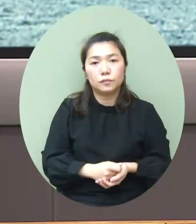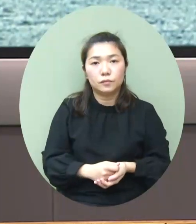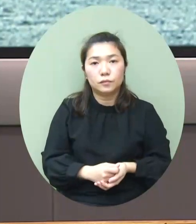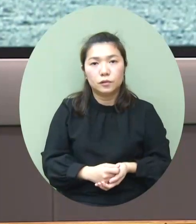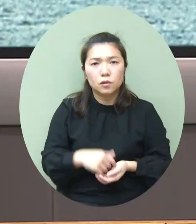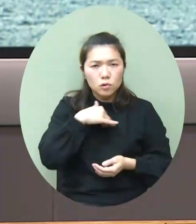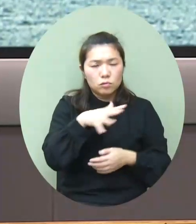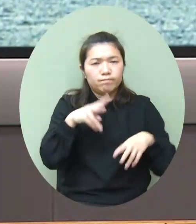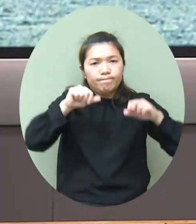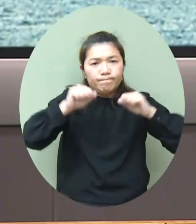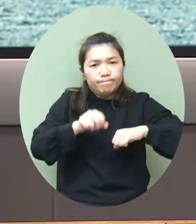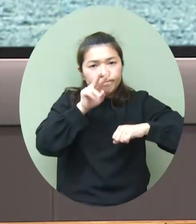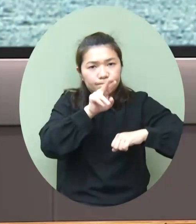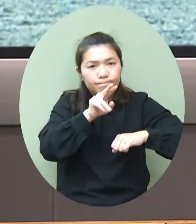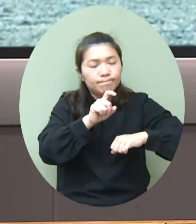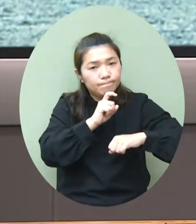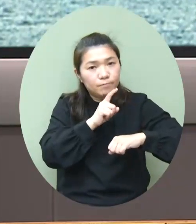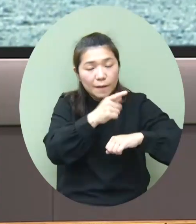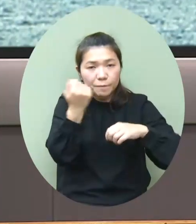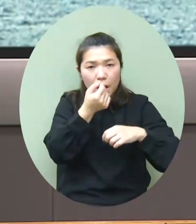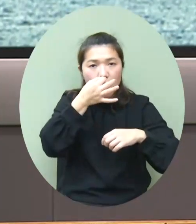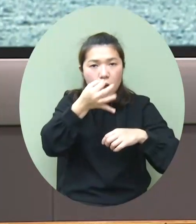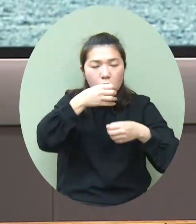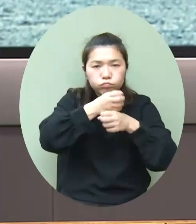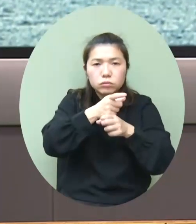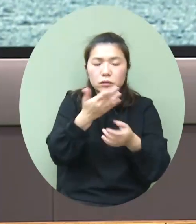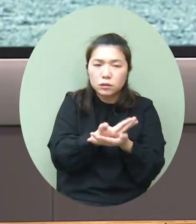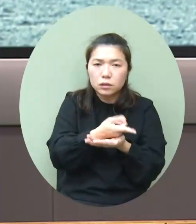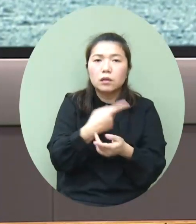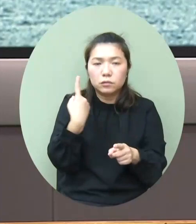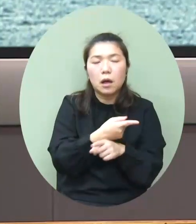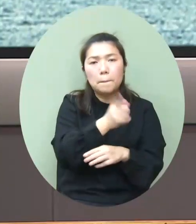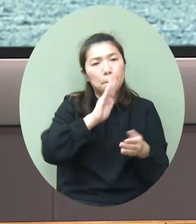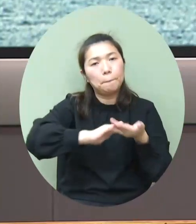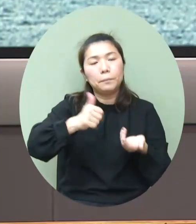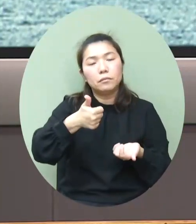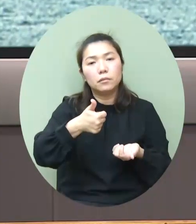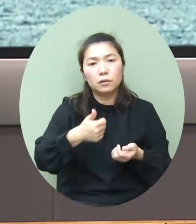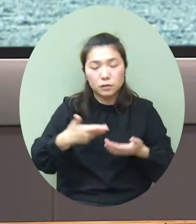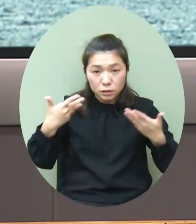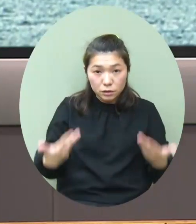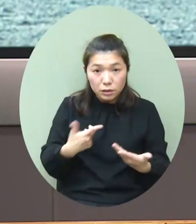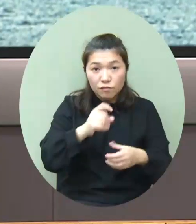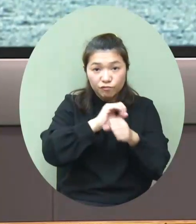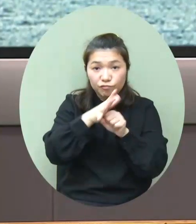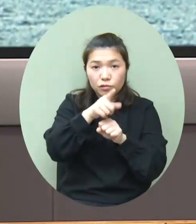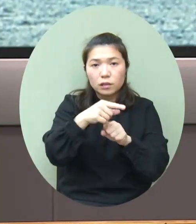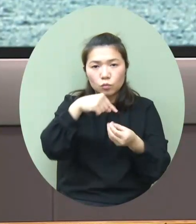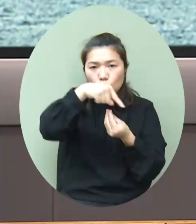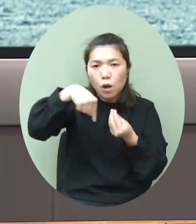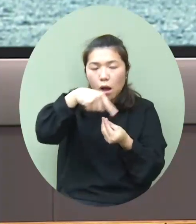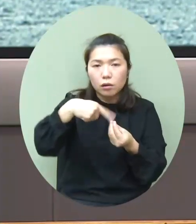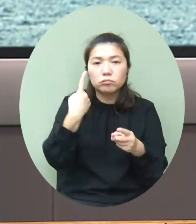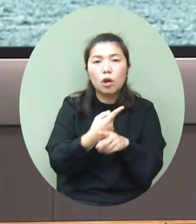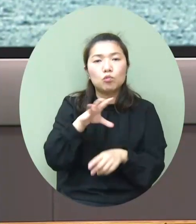状病毒的证明。我们已经审视这些试剂是很准确的，在现